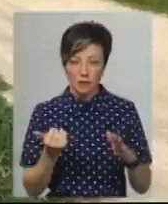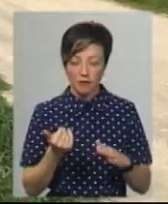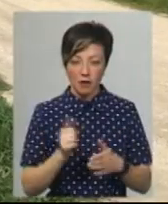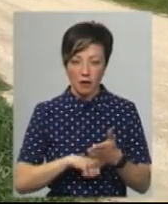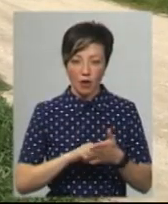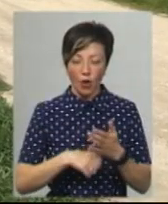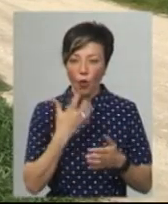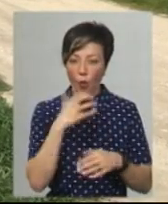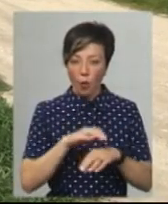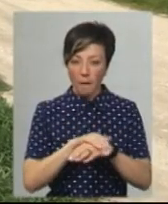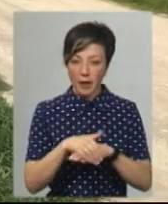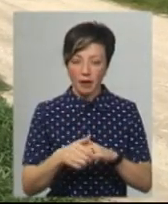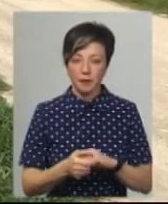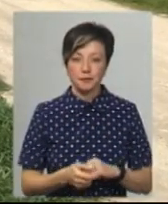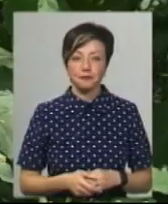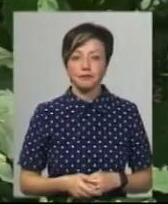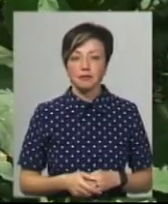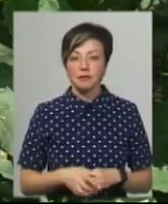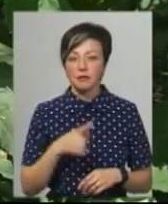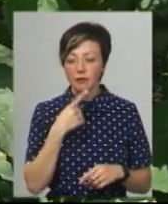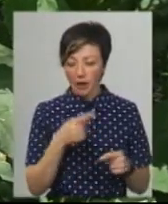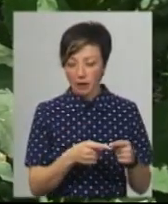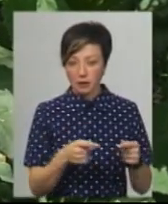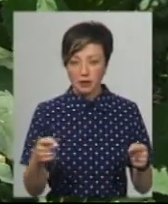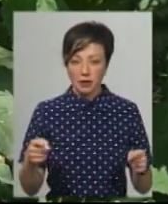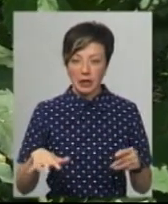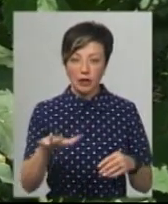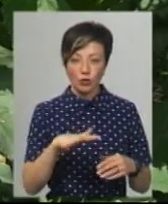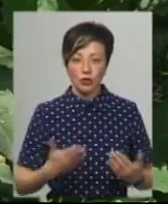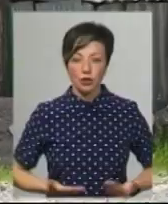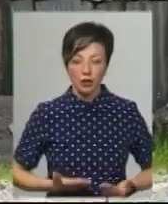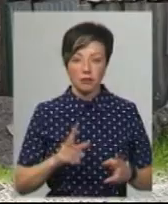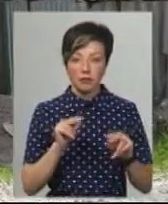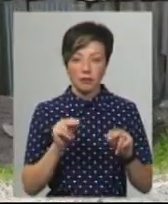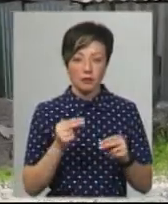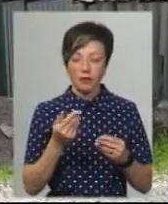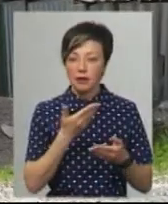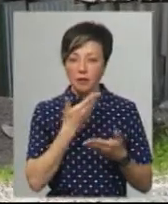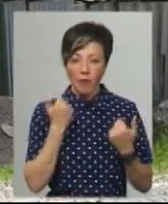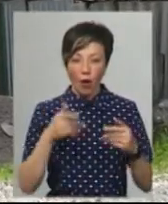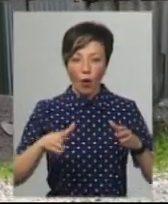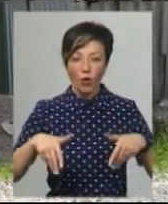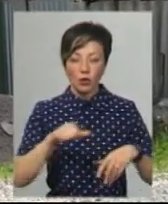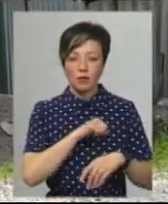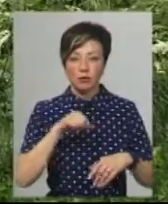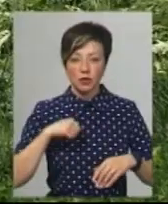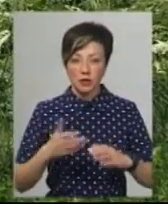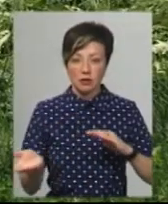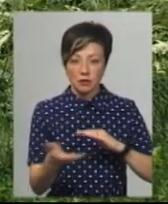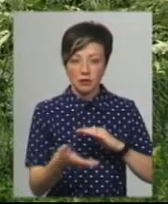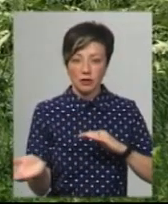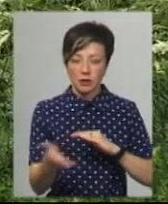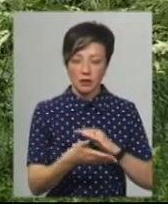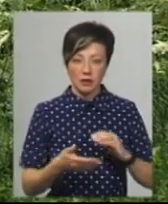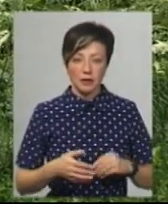опіки. Антоніна Курашова додає, на ділянці, де проживає жінка, борщівника немає, адже у людей там городи, і вони самостійно знешкоджують